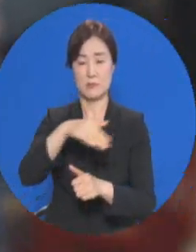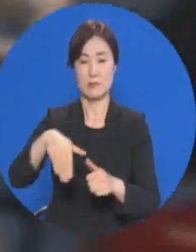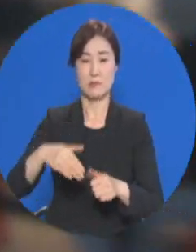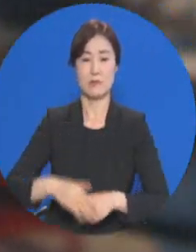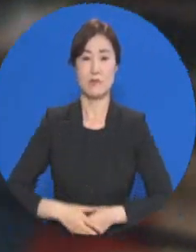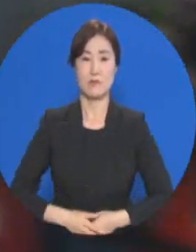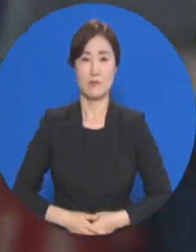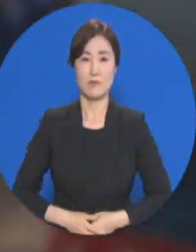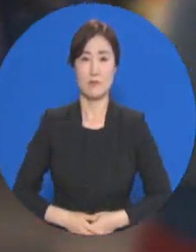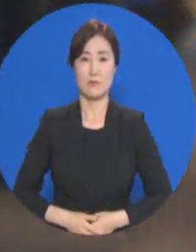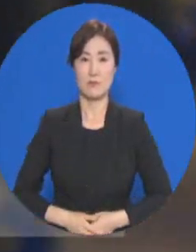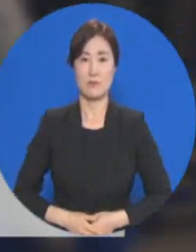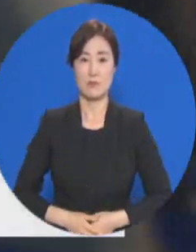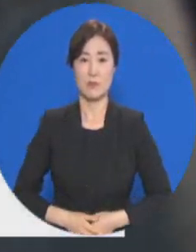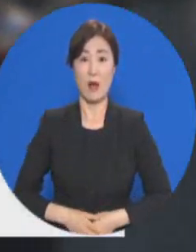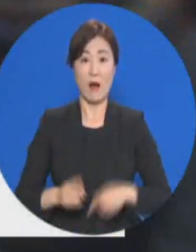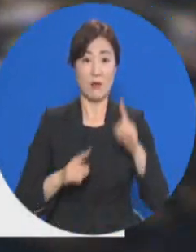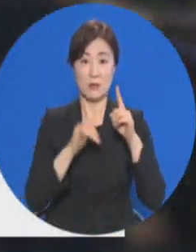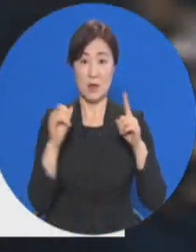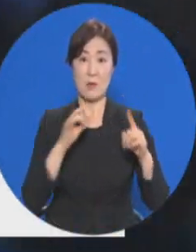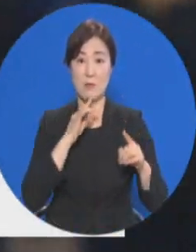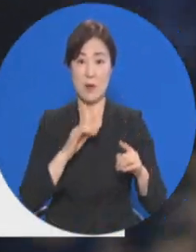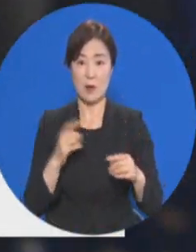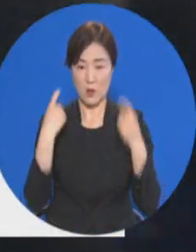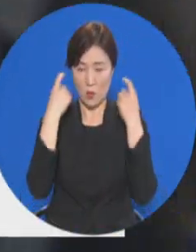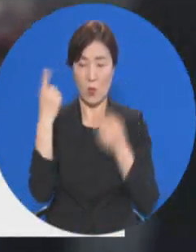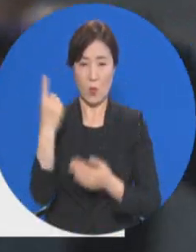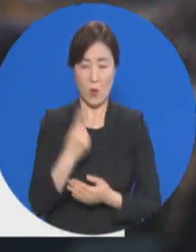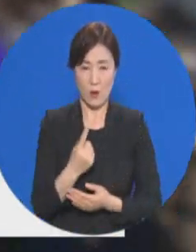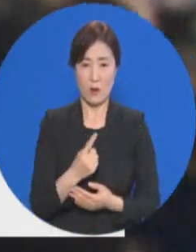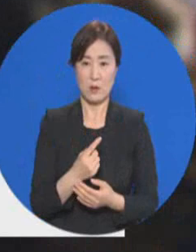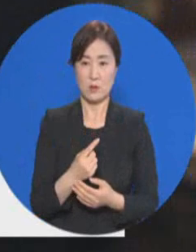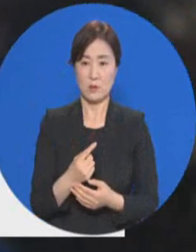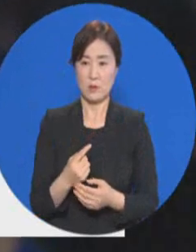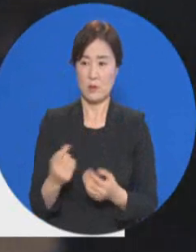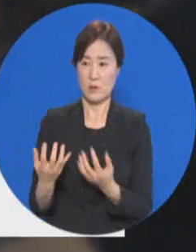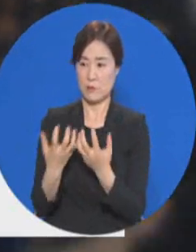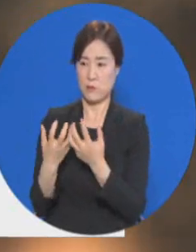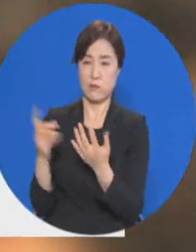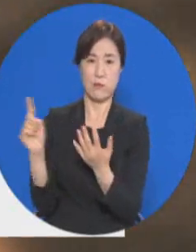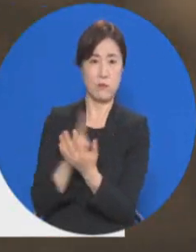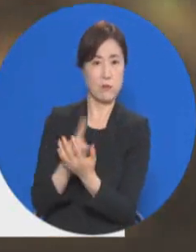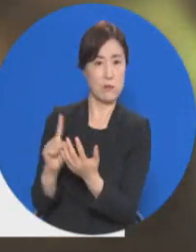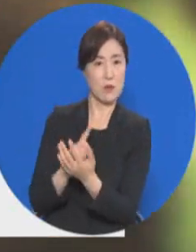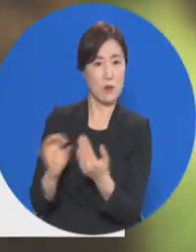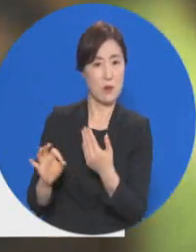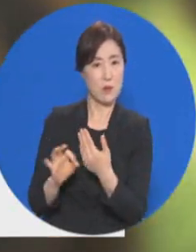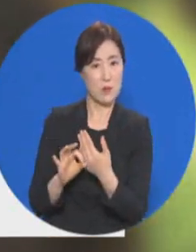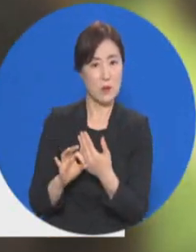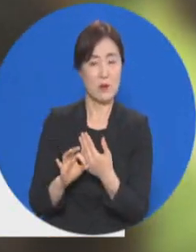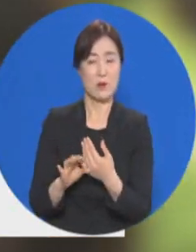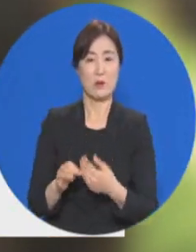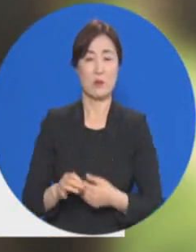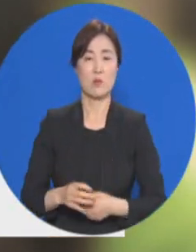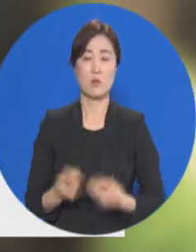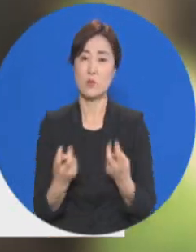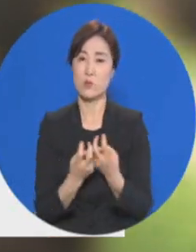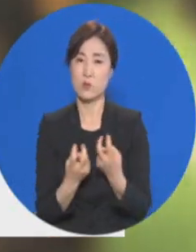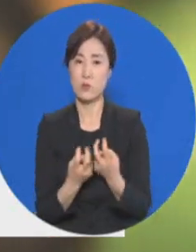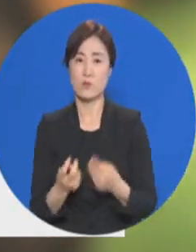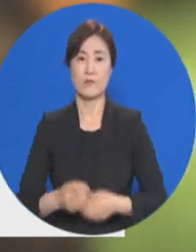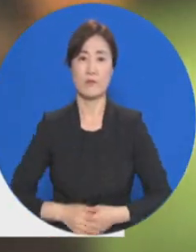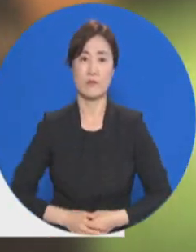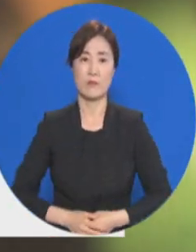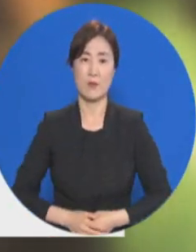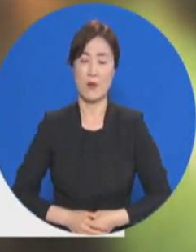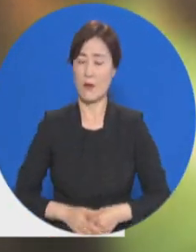요리 여행을 왔어도 일이 사람 일이 저거 많은 사람 많은 장소에서